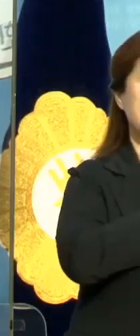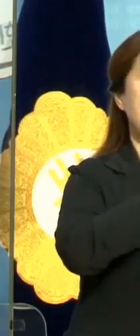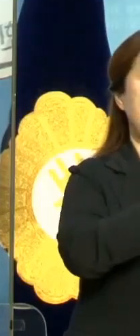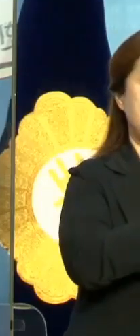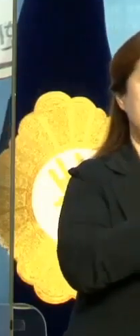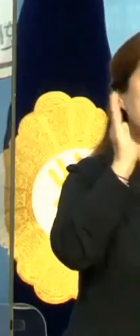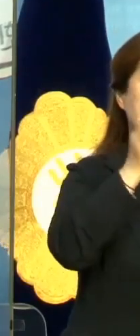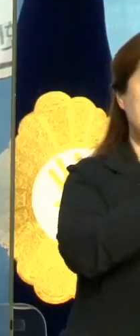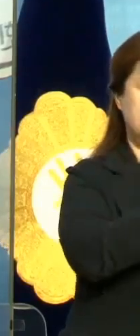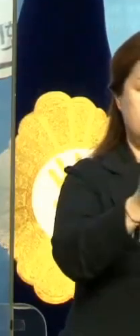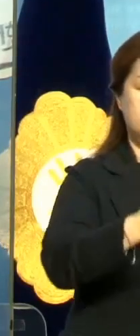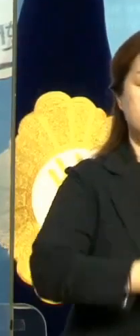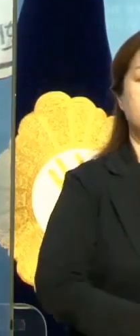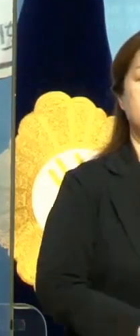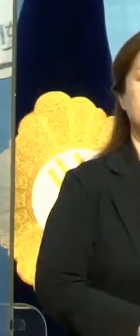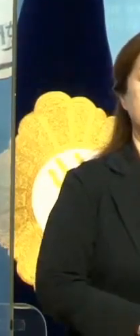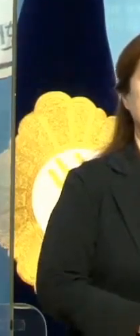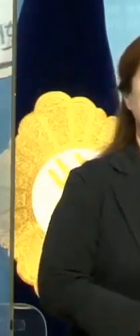있겠읍니다